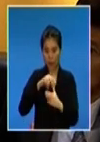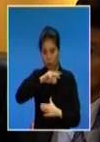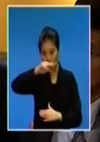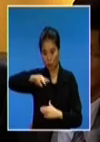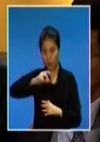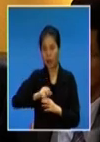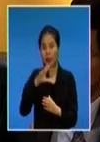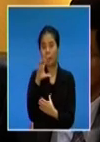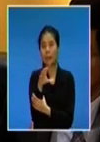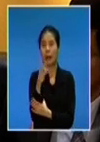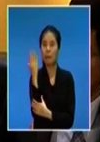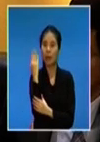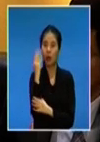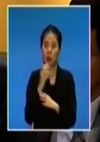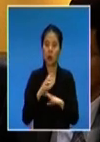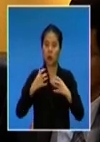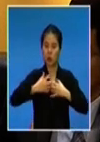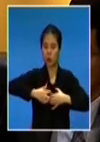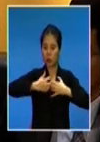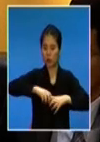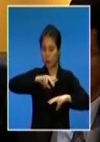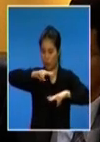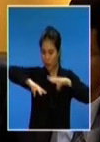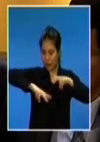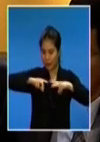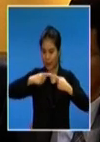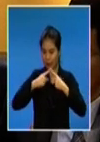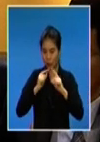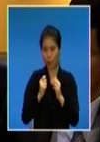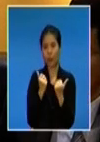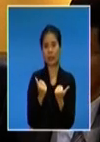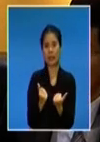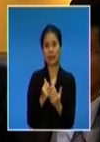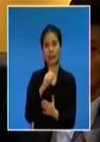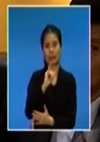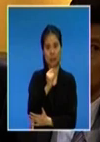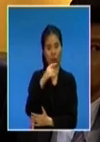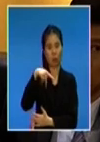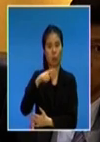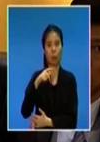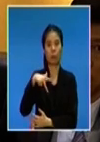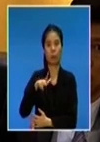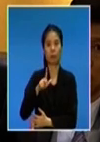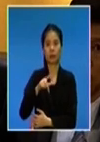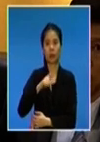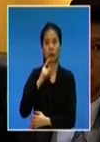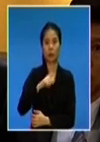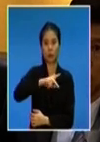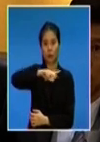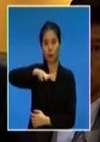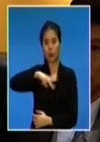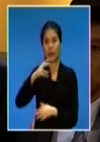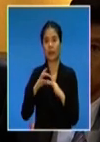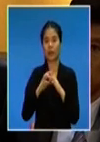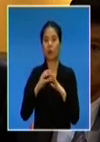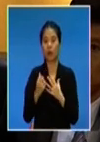ในโรงงานแล้วคือเดิมเนี่ยโรงงานดูแลแต่ในโรงงานให้ปลอดภัยต่อจากนี้โรงงานจปถ้าถอต้องดูแลเรื่องรถขน